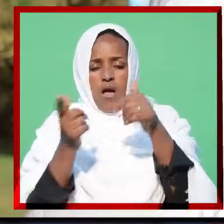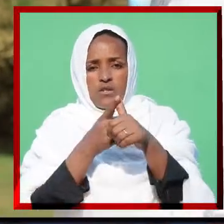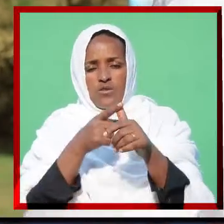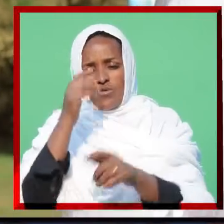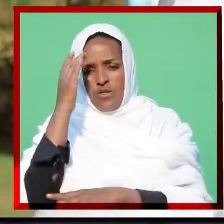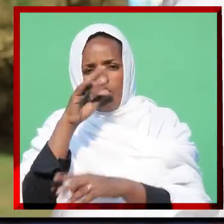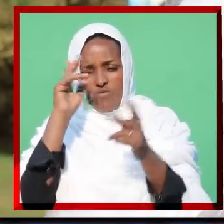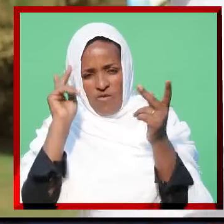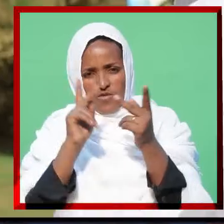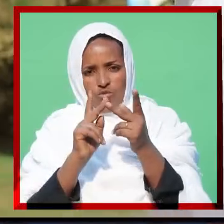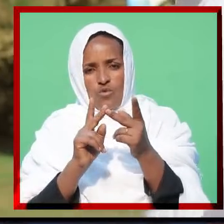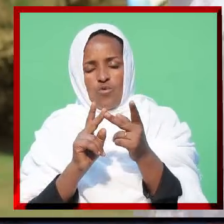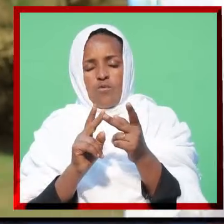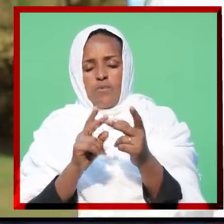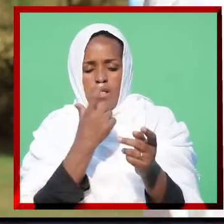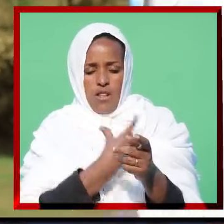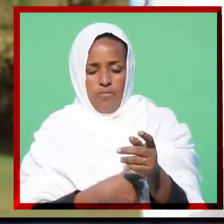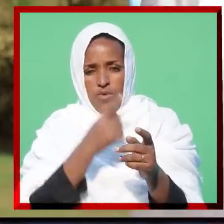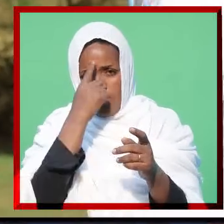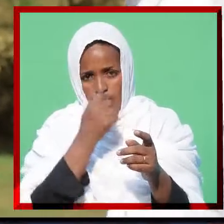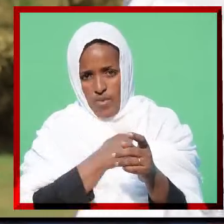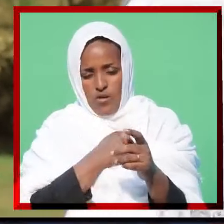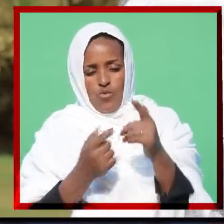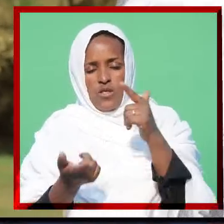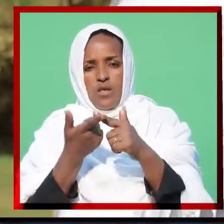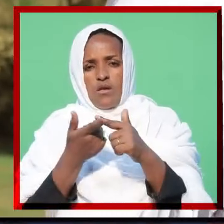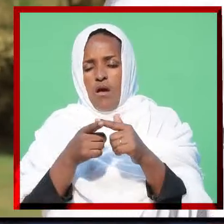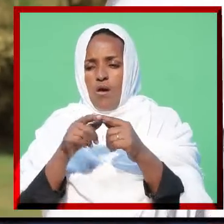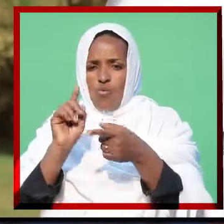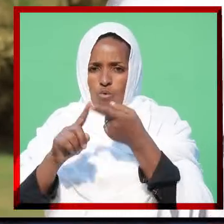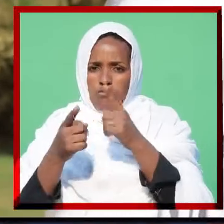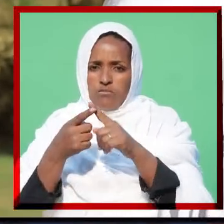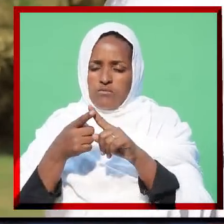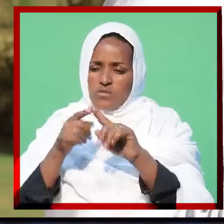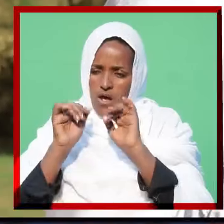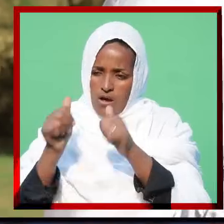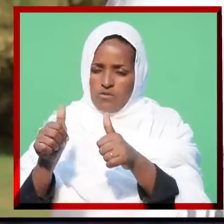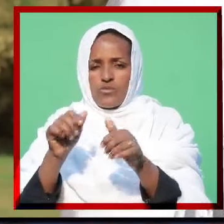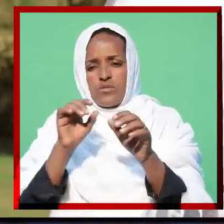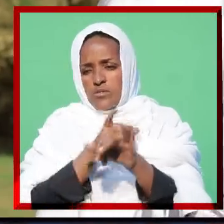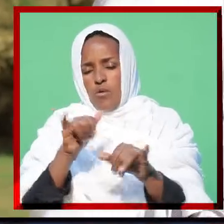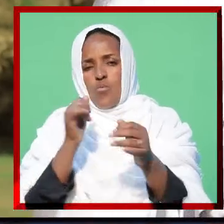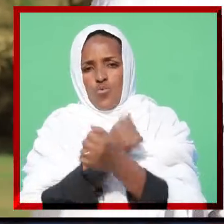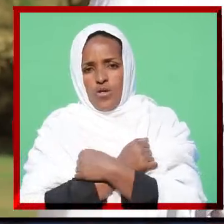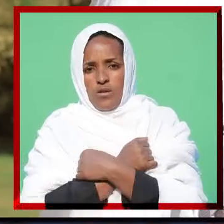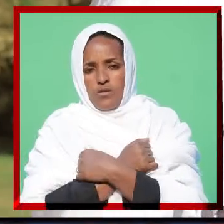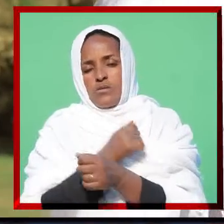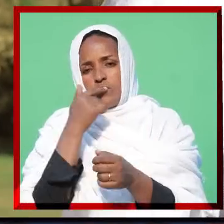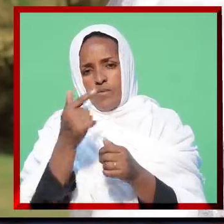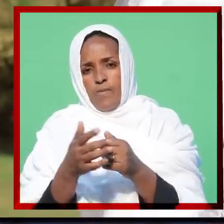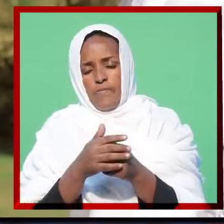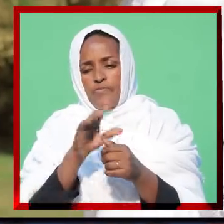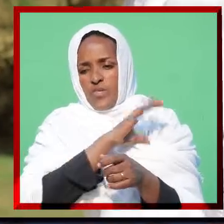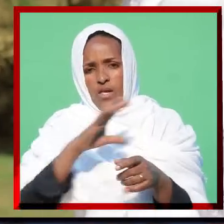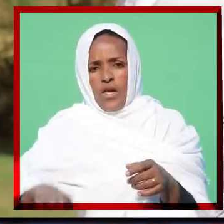አንደኛው እግዚአብሔርን በፍጹም ኃይልህ ልብህ ማነዋቅ የሚለው ሁለተኛው ባልንጀራህን እንደራስህ ወደድ የሚለው እግዚአብሔርን ወደድ ባልንጀራህን ወደድ